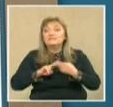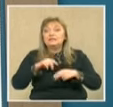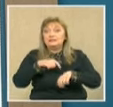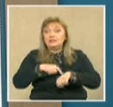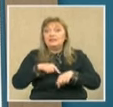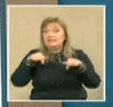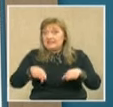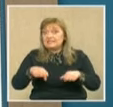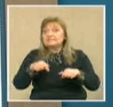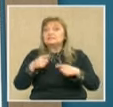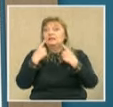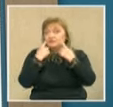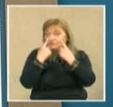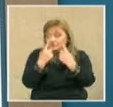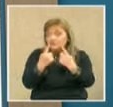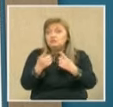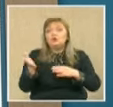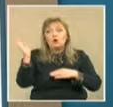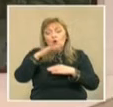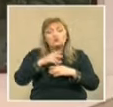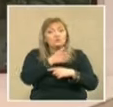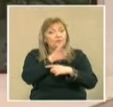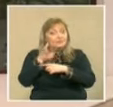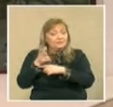там, за нея вижте повече в следващия репортаж.